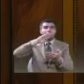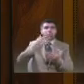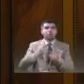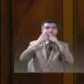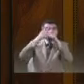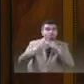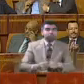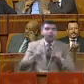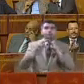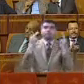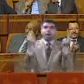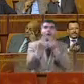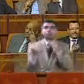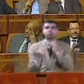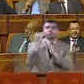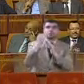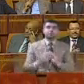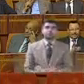تحسن.